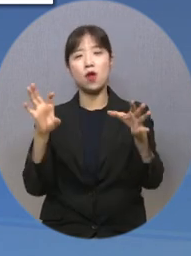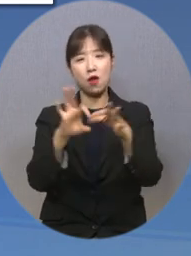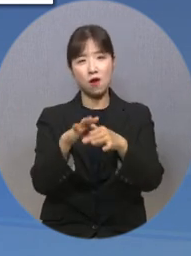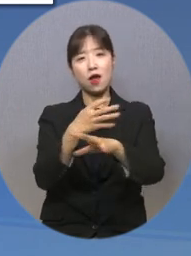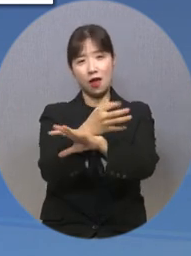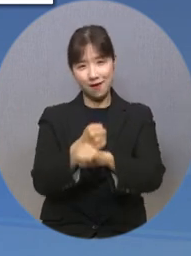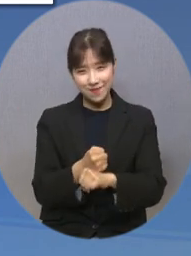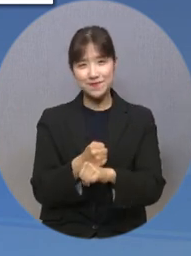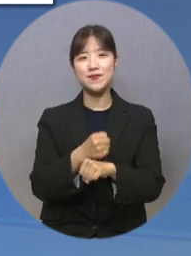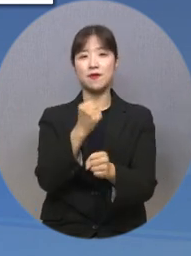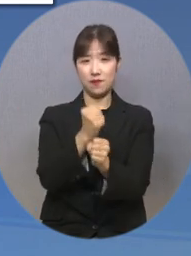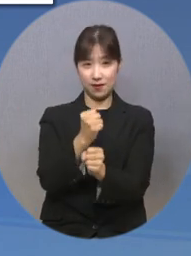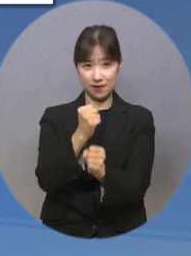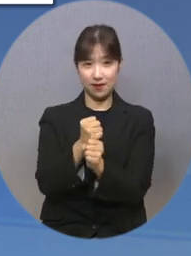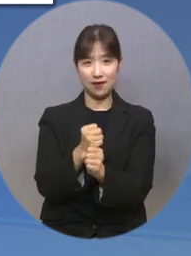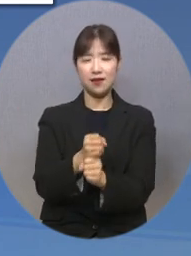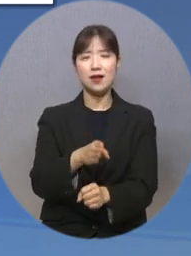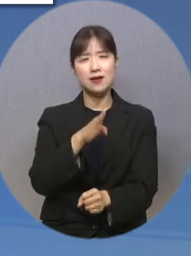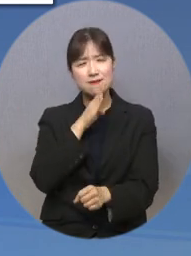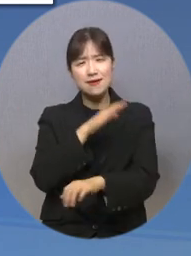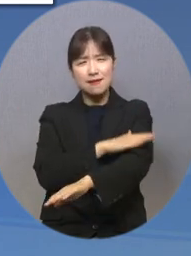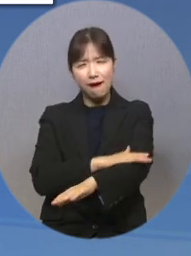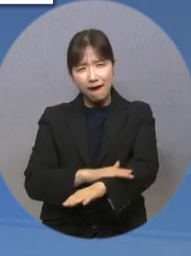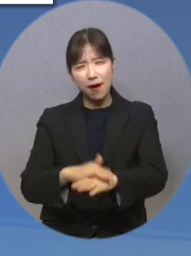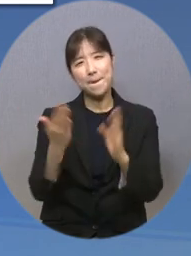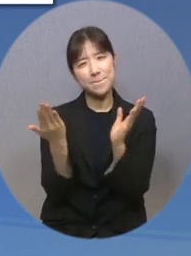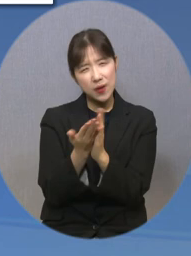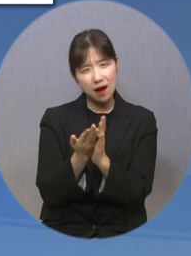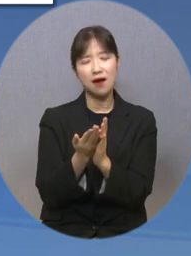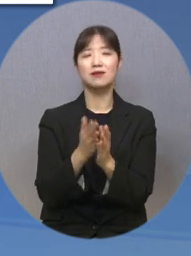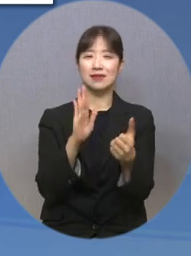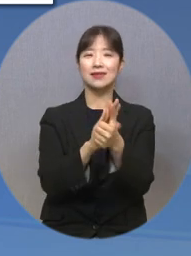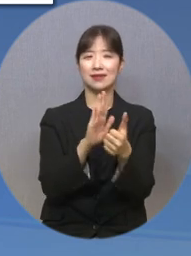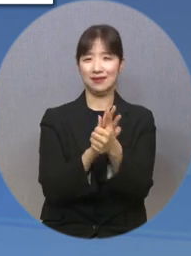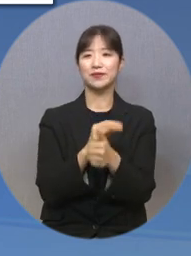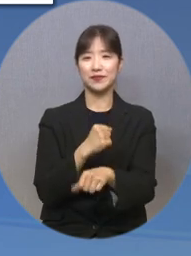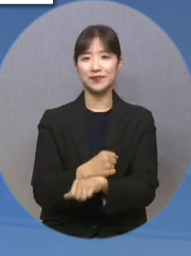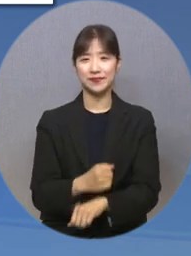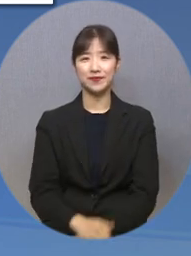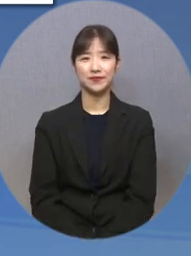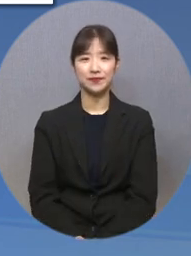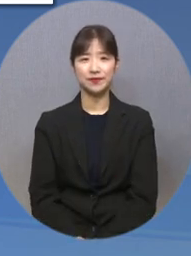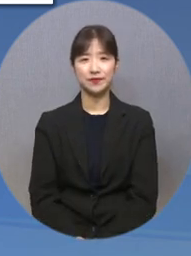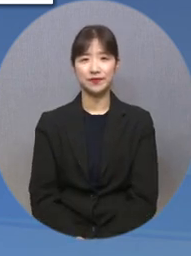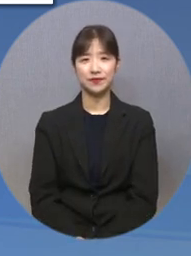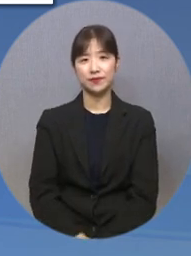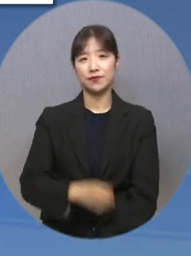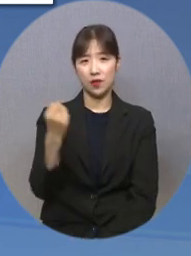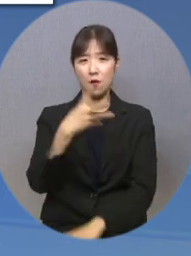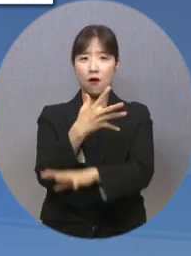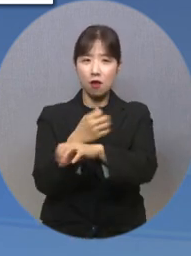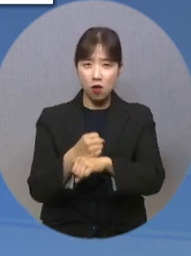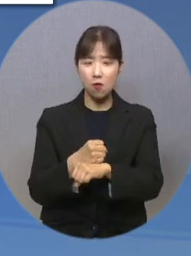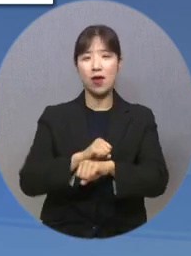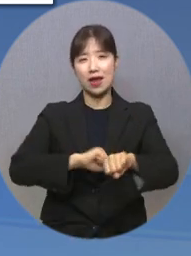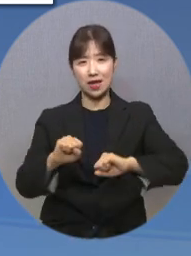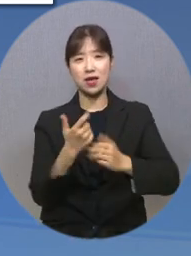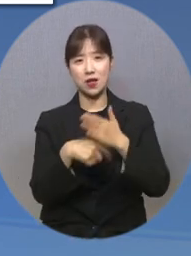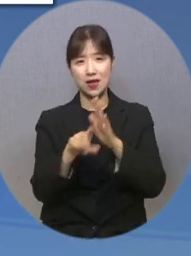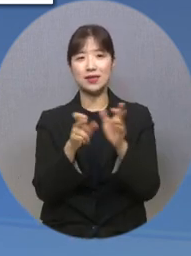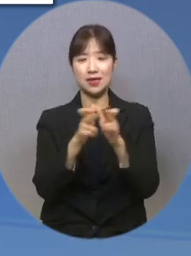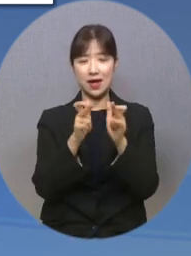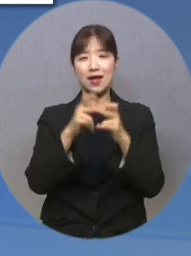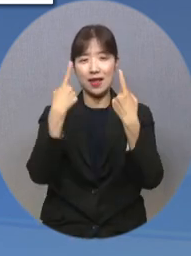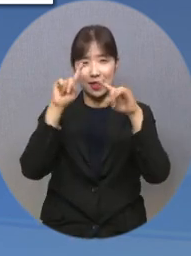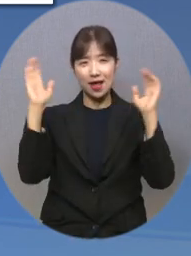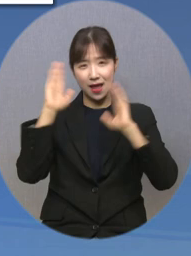협력 체계를 구축해 최적의 진로 탐색과 취업을 지원할 방침입니다. 또한 협약 이행을 위해 장애